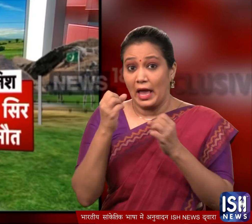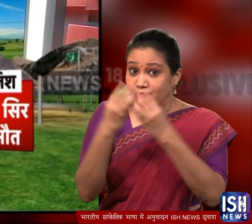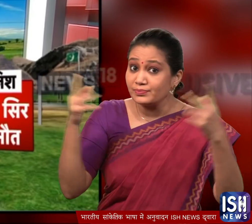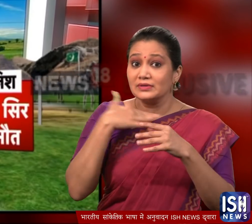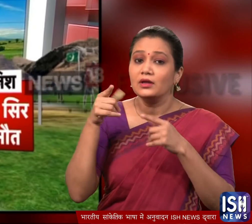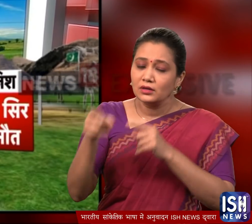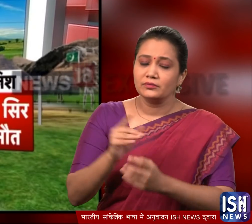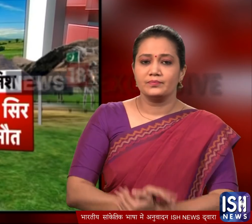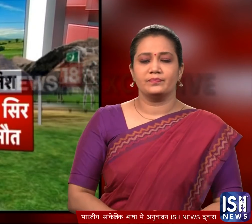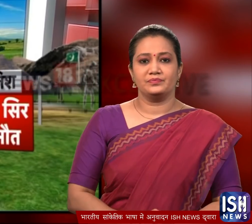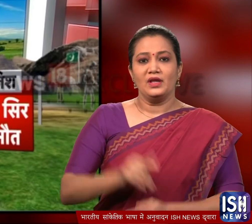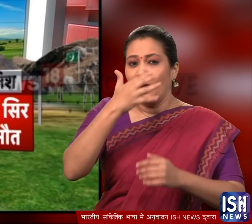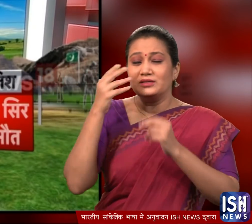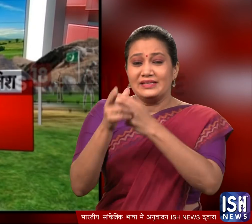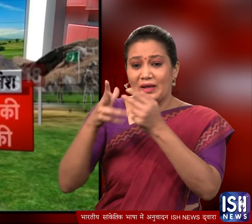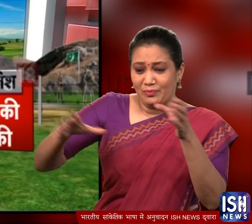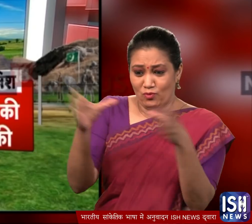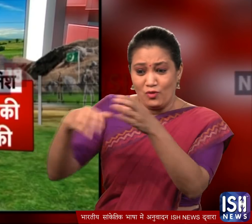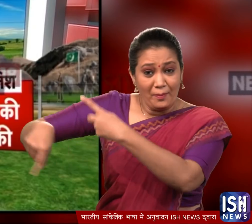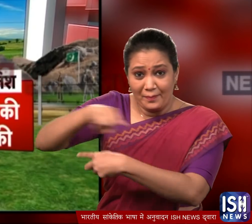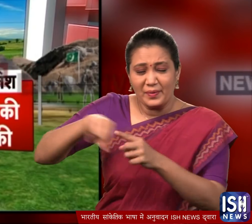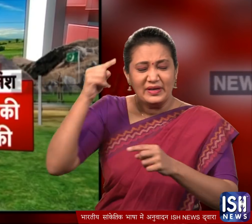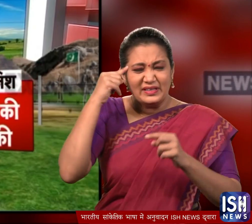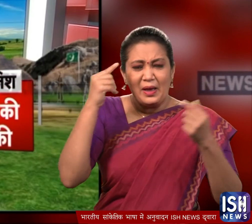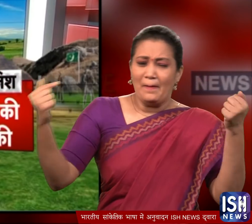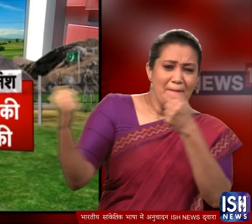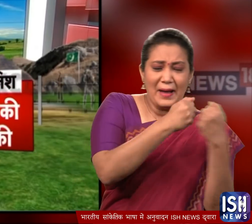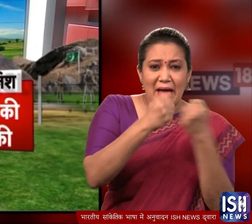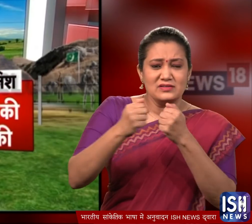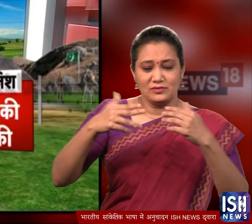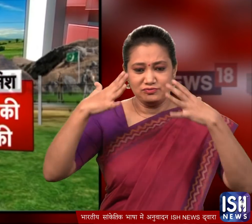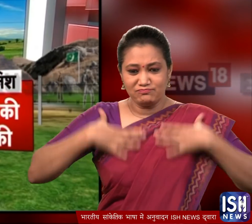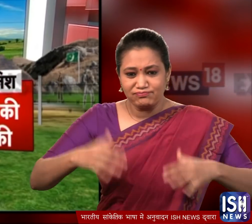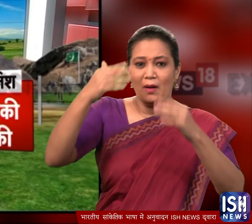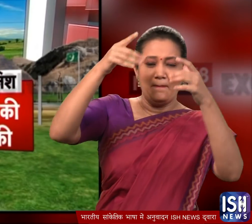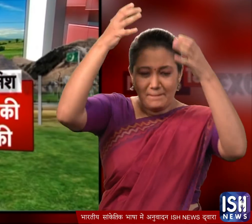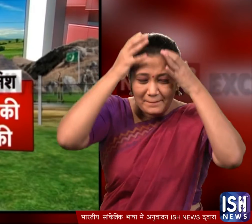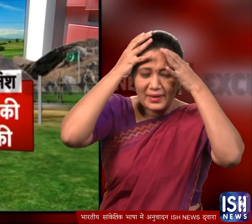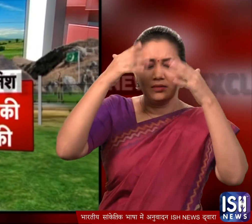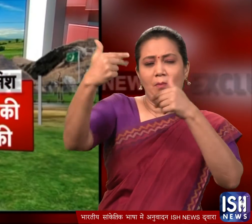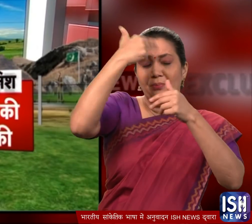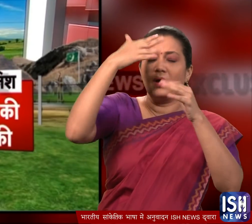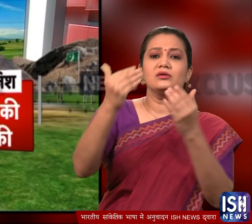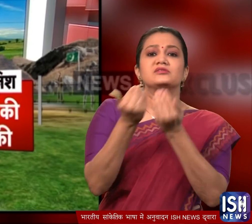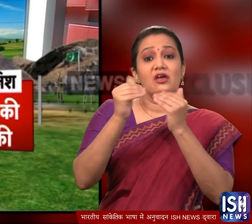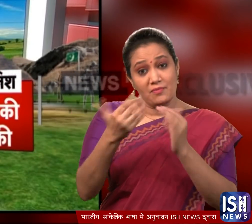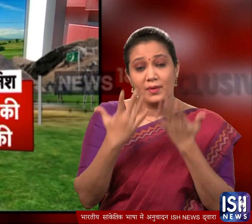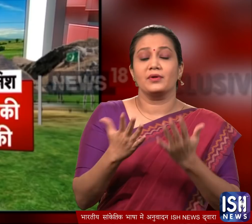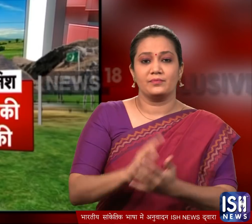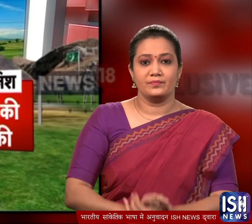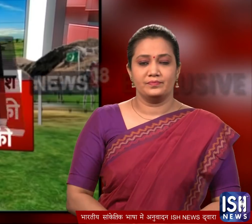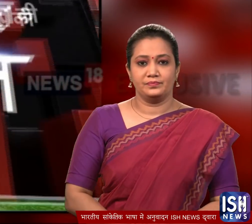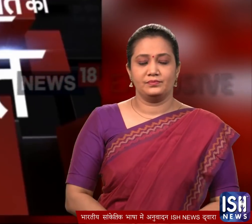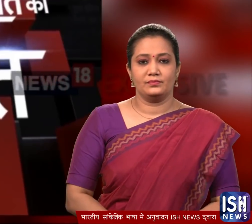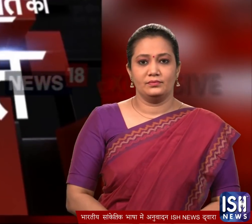गोली लगने से मारे गए। ऐसे में आतंकी संगठनों को लगता है कि मुठभेड़ के वक्त बुलेट प्रूफ हेलमेट और पटका उनके लिए कारगर